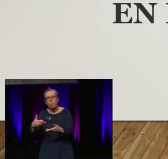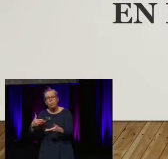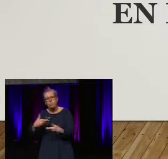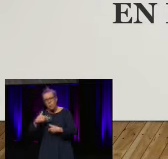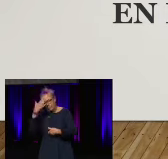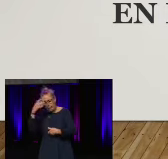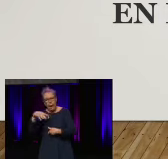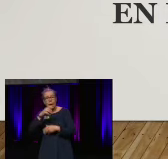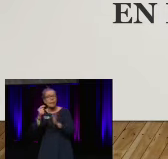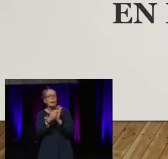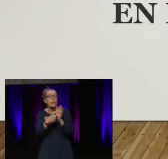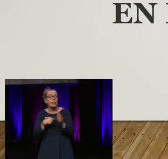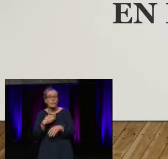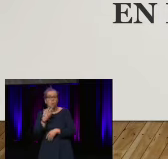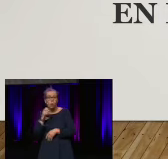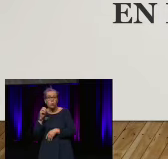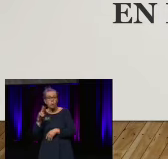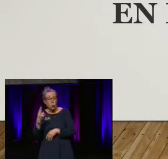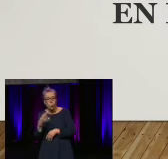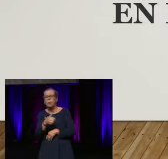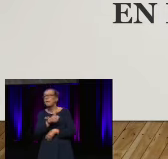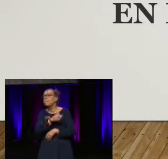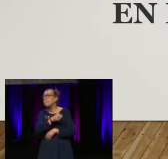reglerna vi pratar om